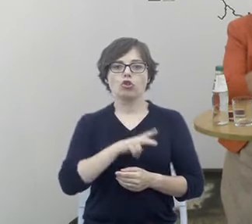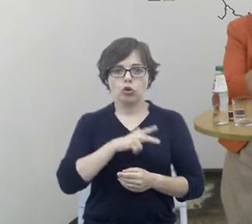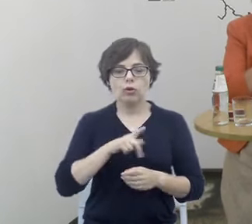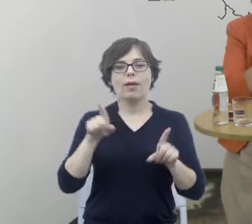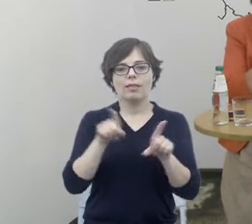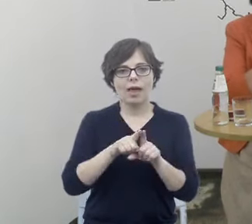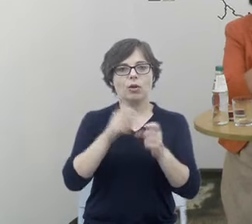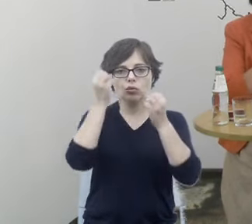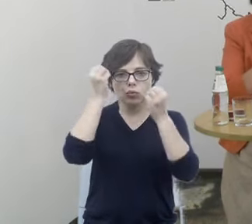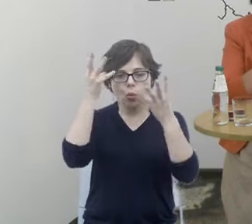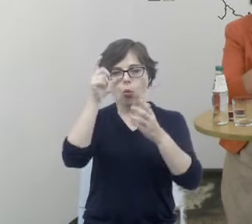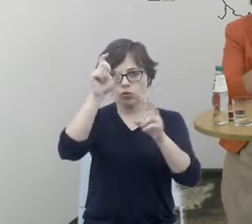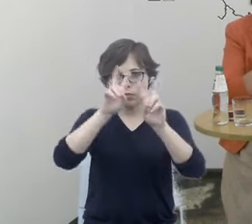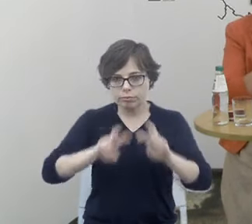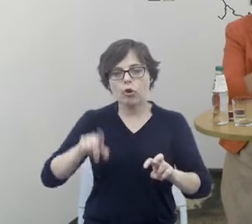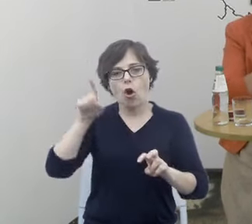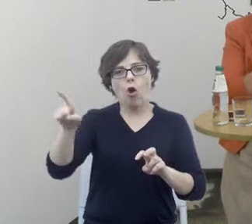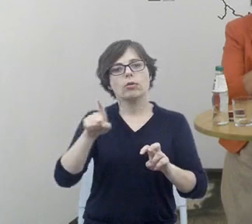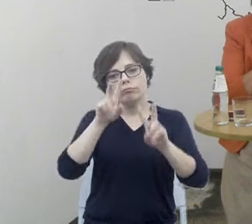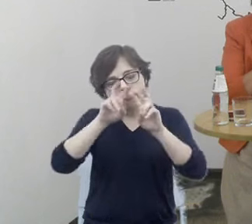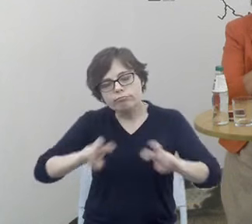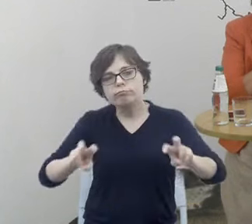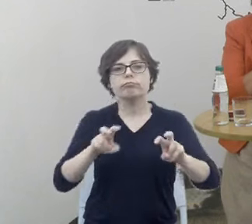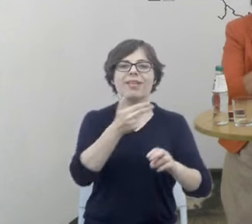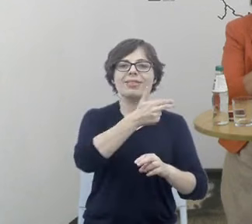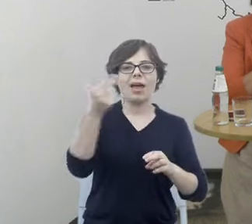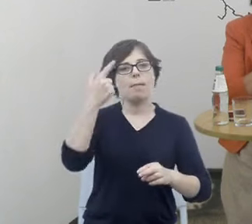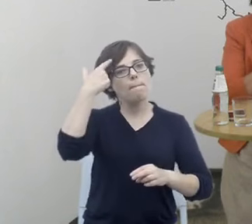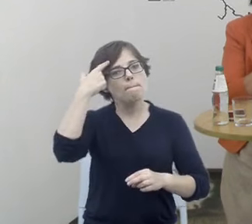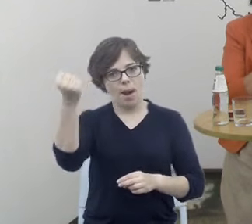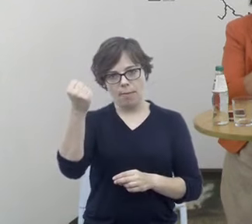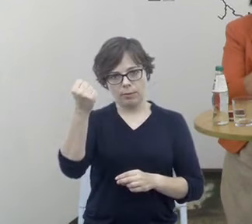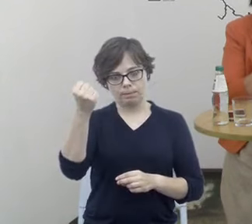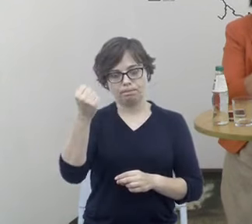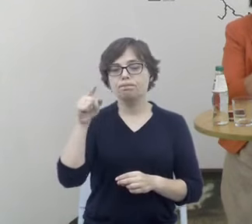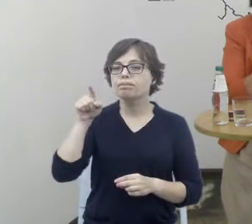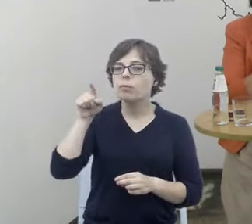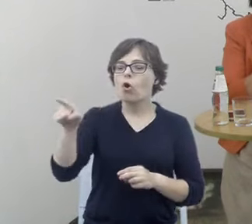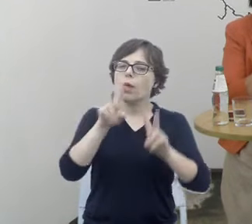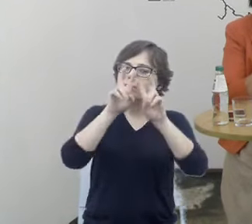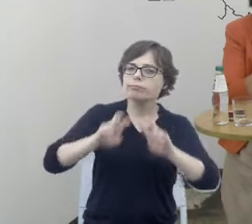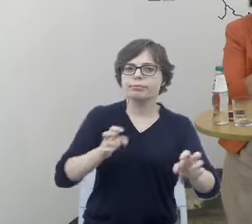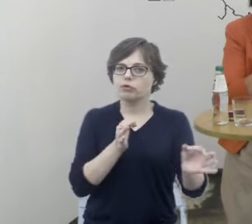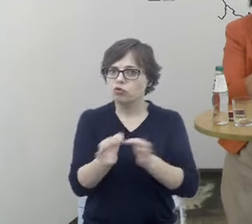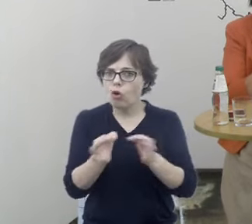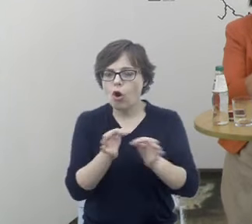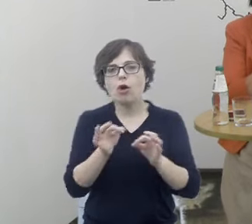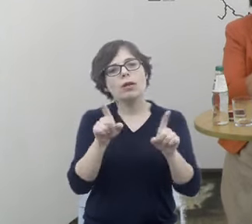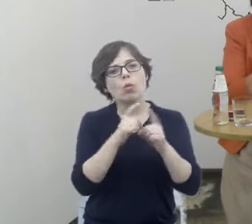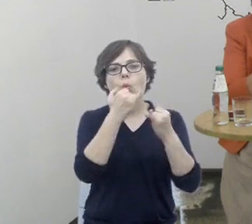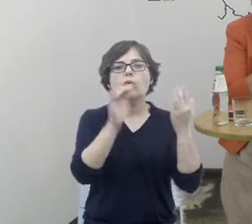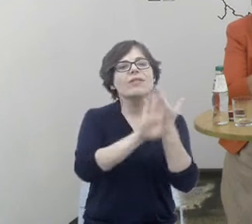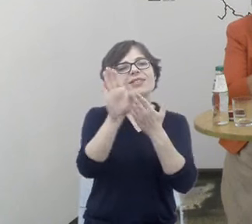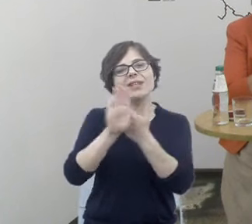antropolożka zajmująca się problematyką pamięci, badająca historię i wystawy historyczne